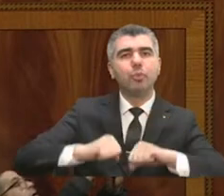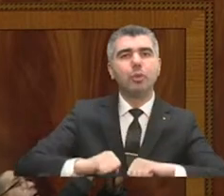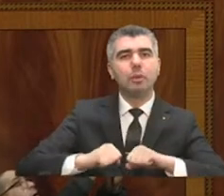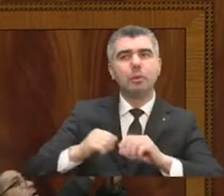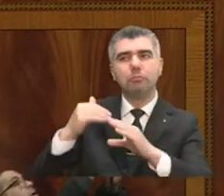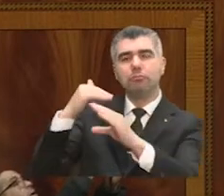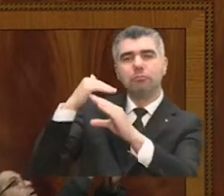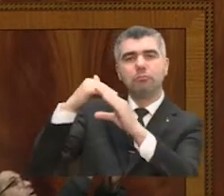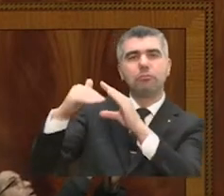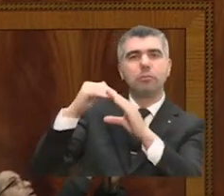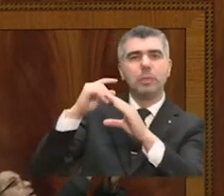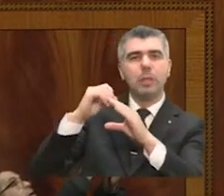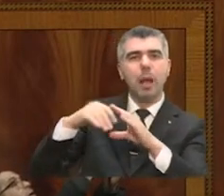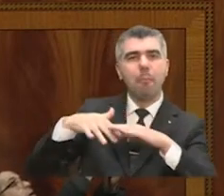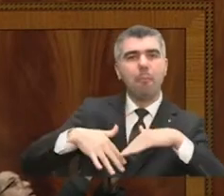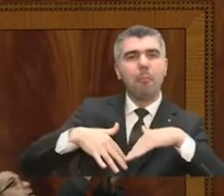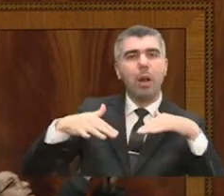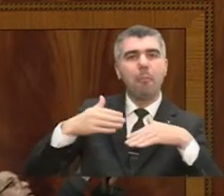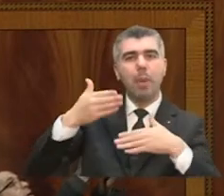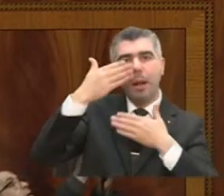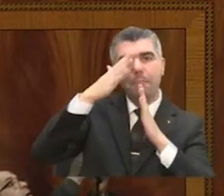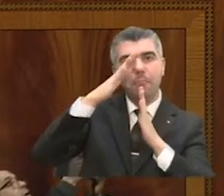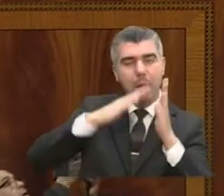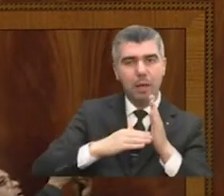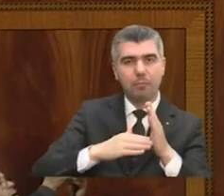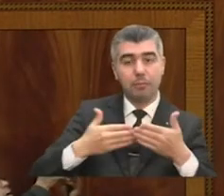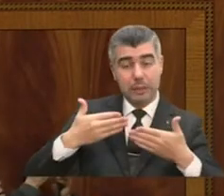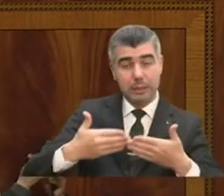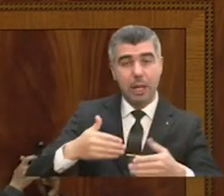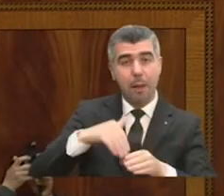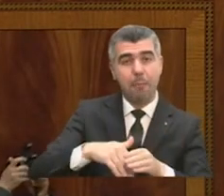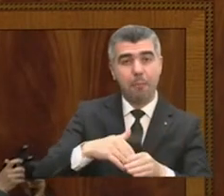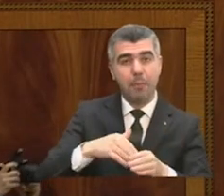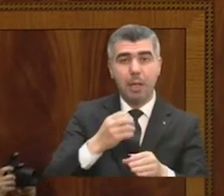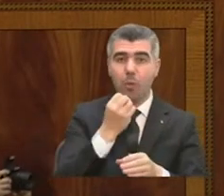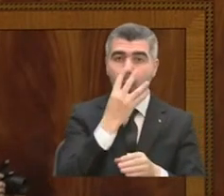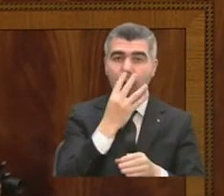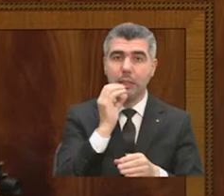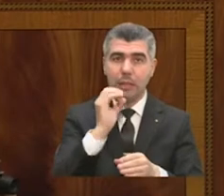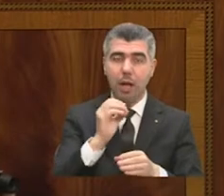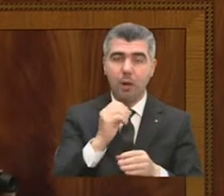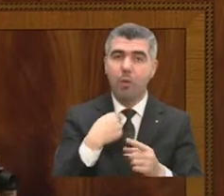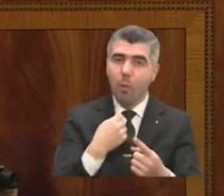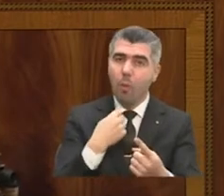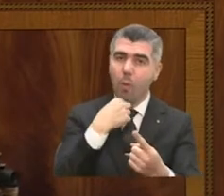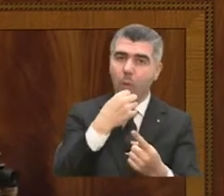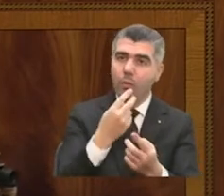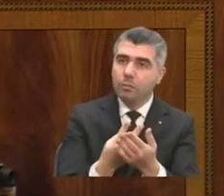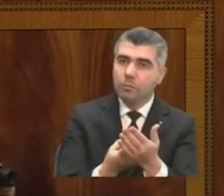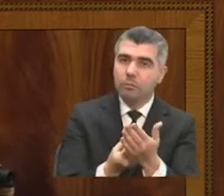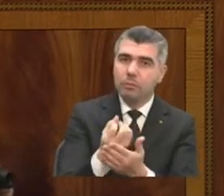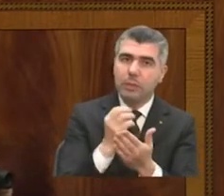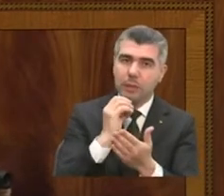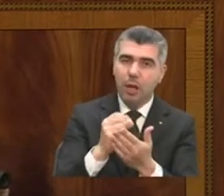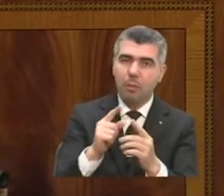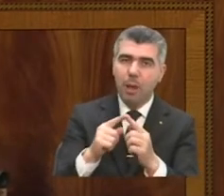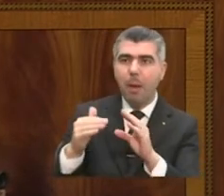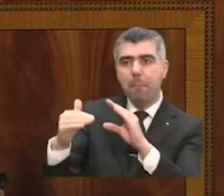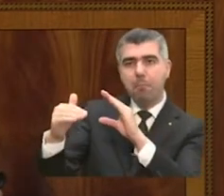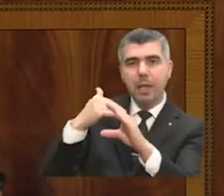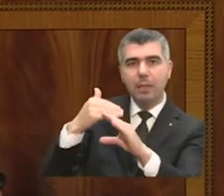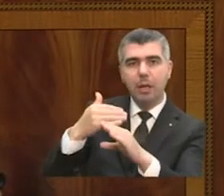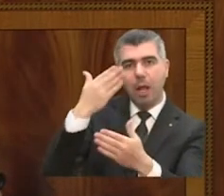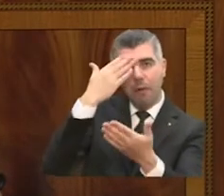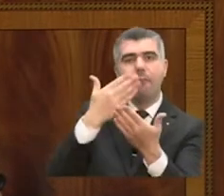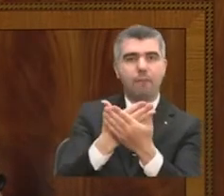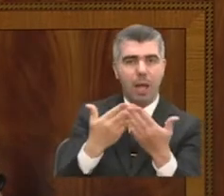publiée le 20 janvier, donc, et vous avez demandé justement à ce que cette résolution soit soumise au Parlement.